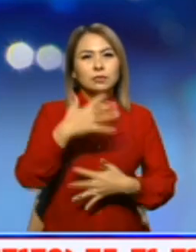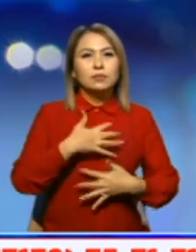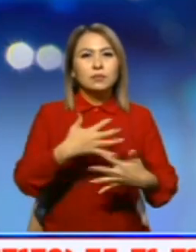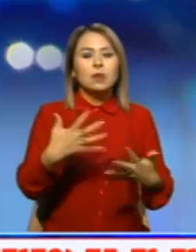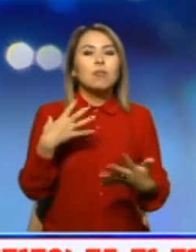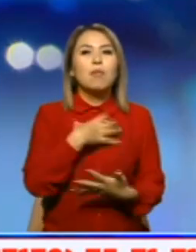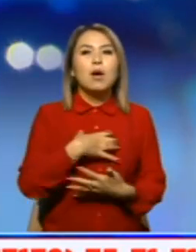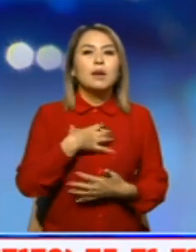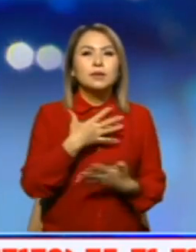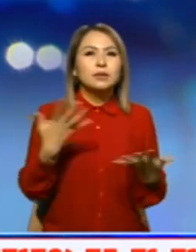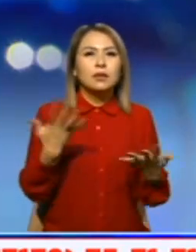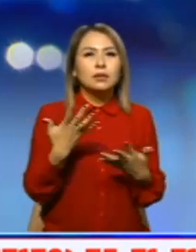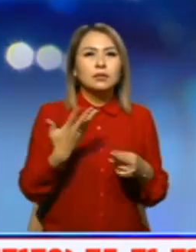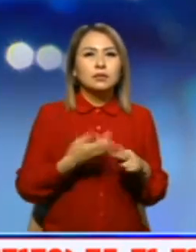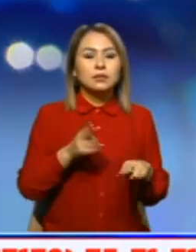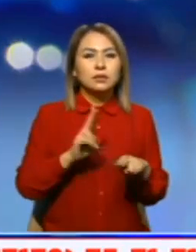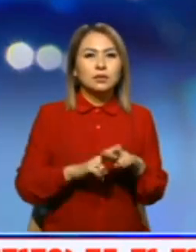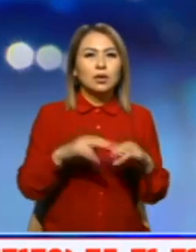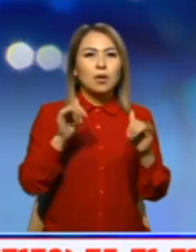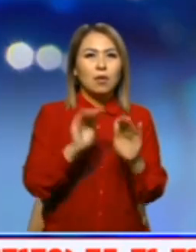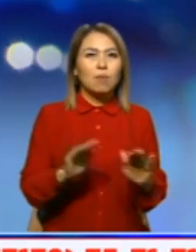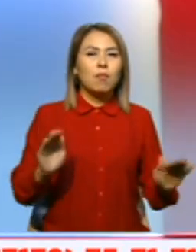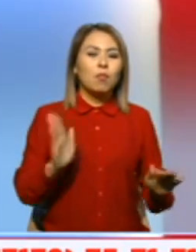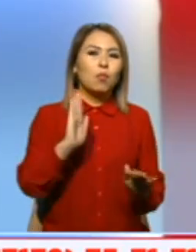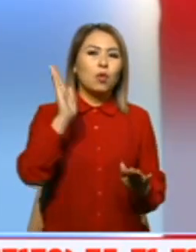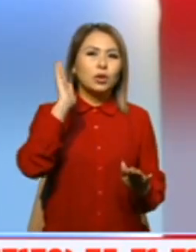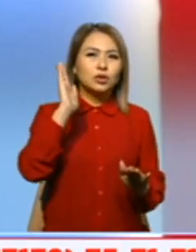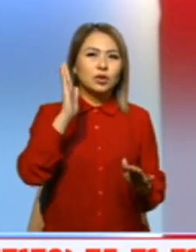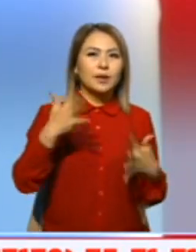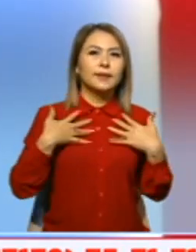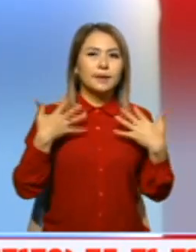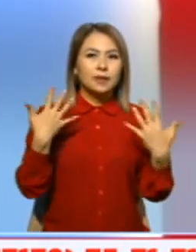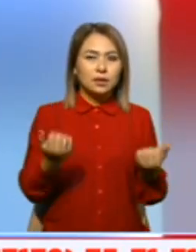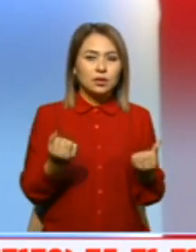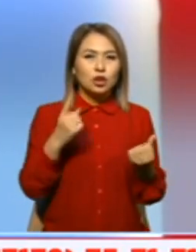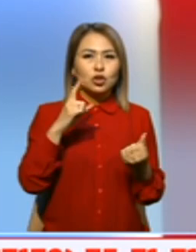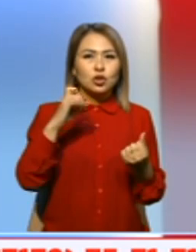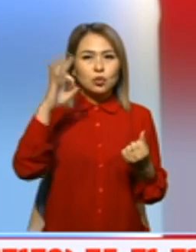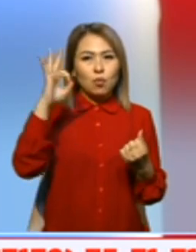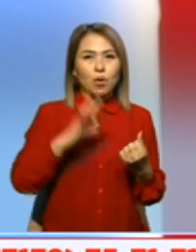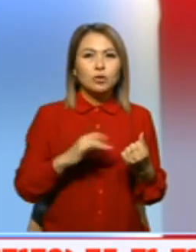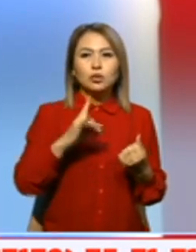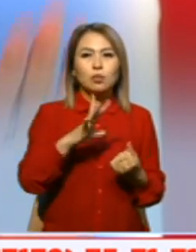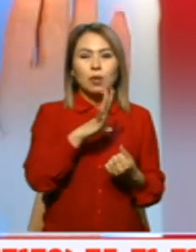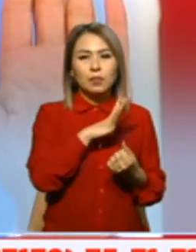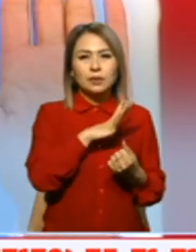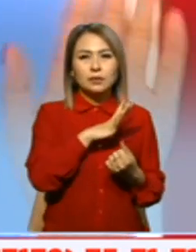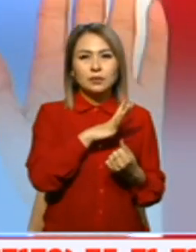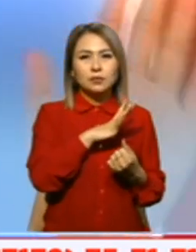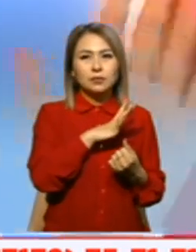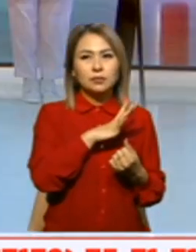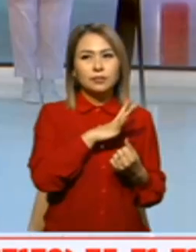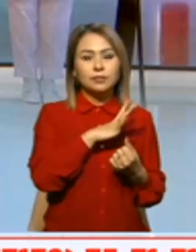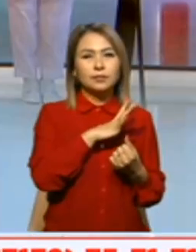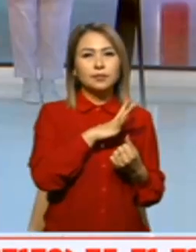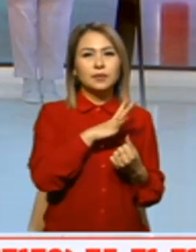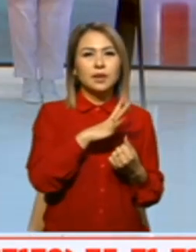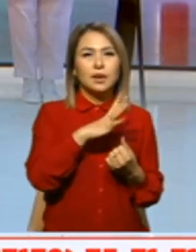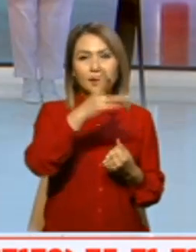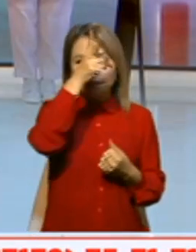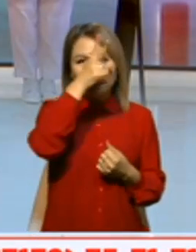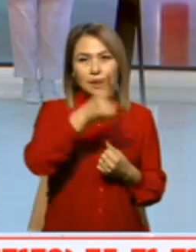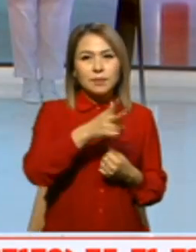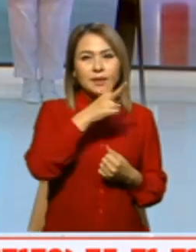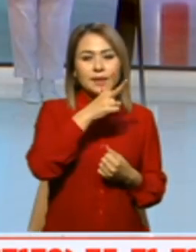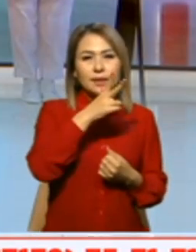жоспарлаудың маңызын айтудамыз. Баланың болашақ, баланың дені 100% сау болу үшін осы 3